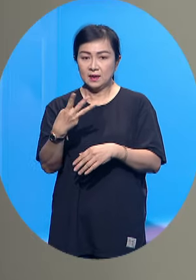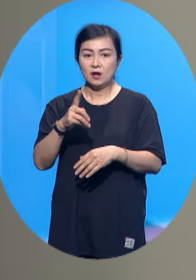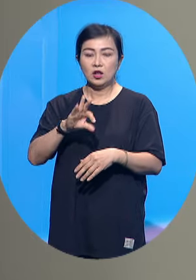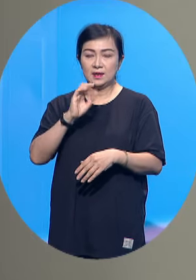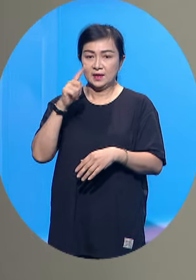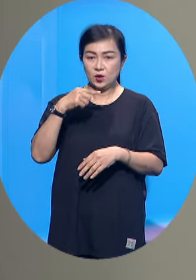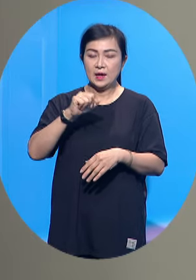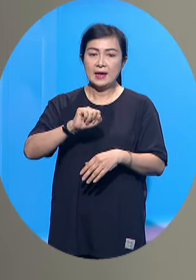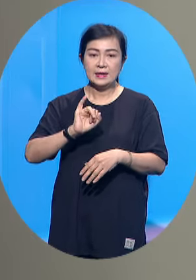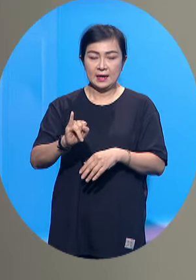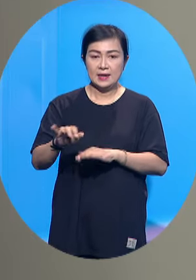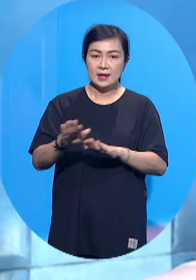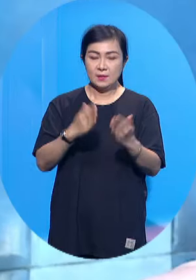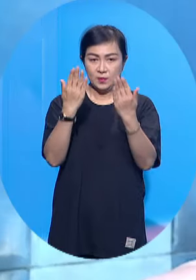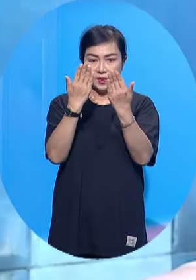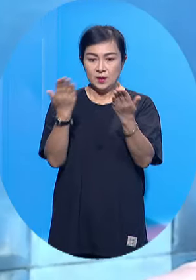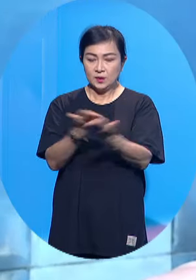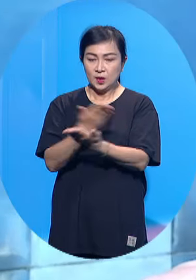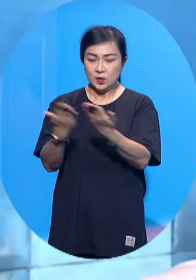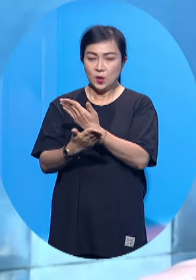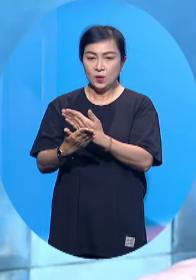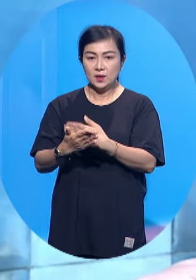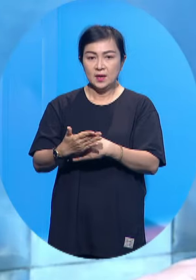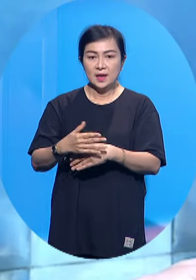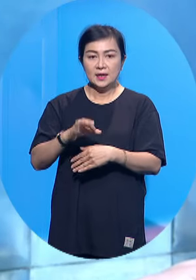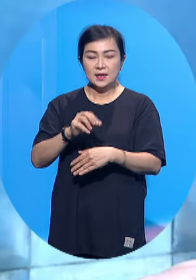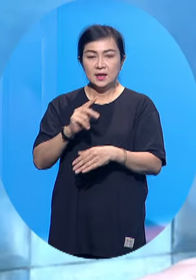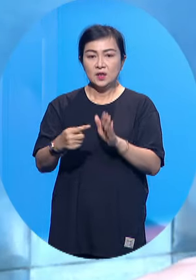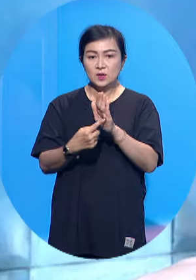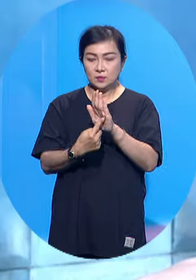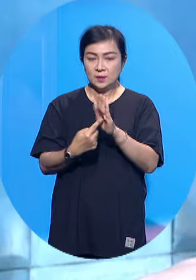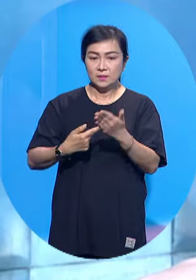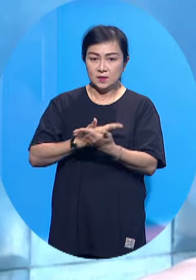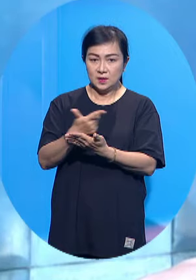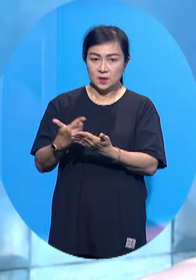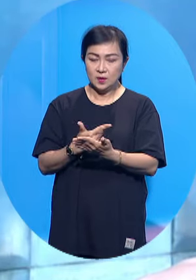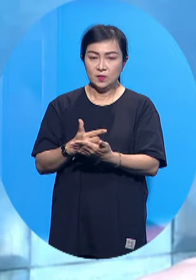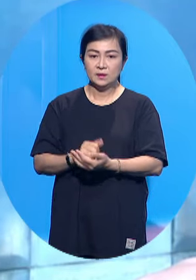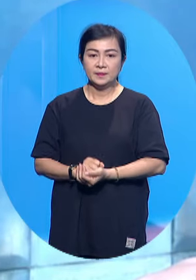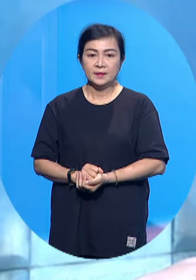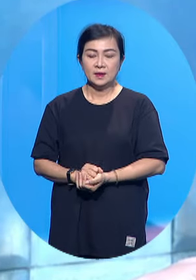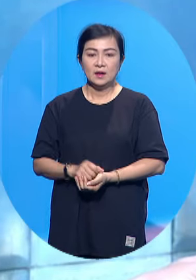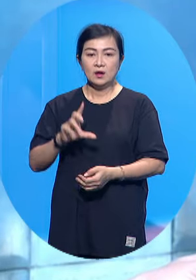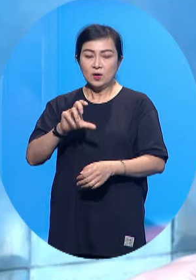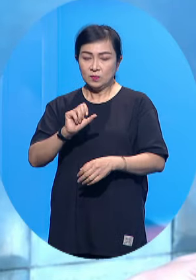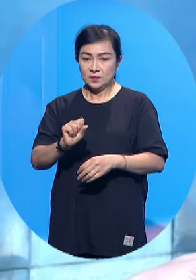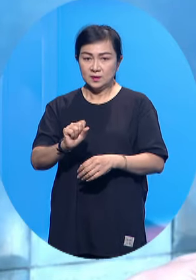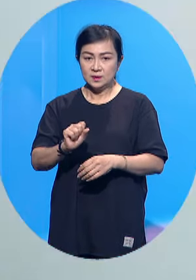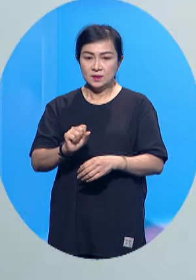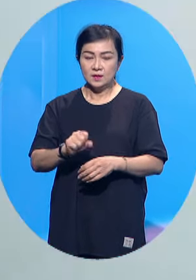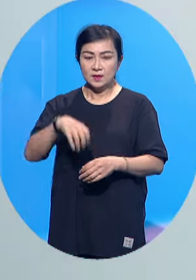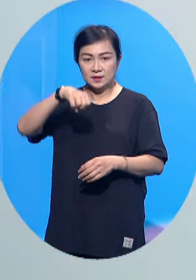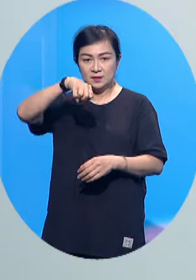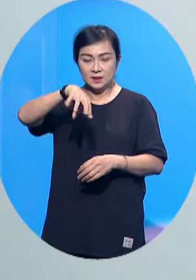nói là AI nó làm cho thay đổi toàn bộ cái diện mạo thiết kế của một trung tâm dữ liệu. Kể cả về công suất tiêu thụ